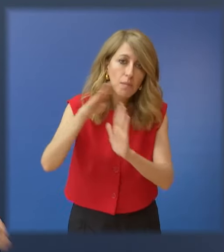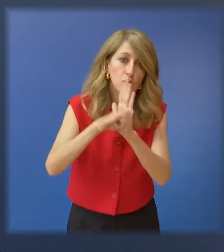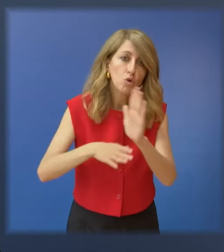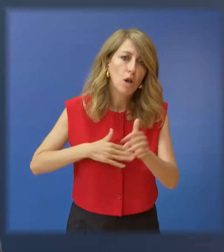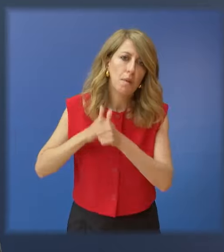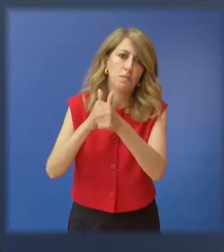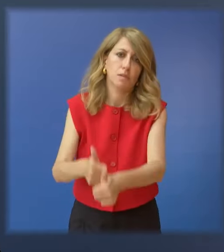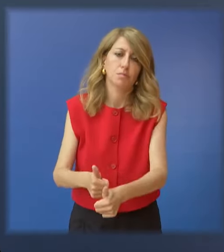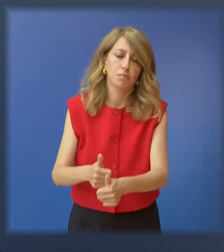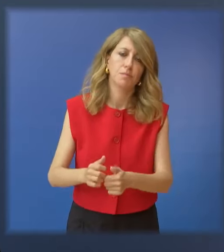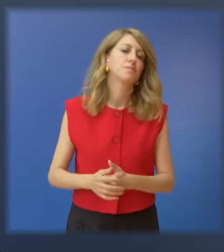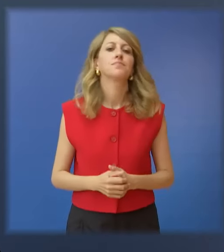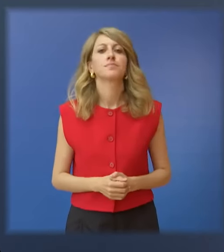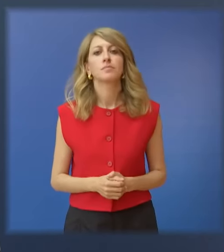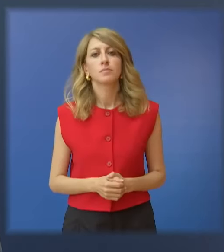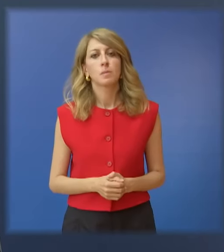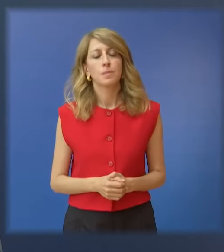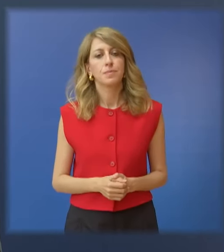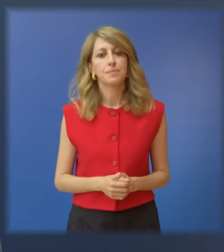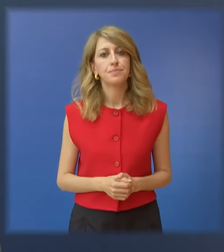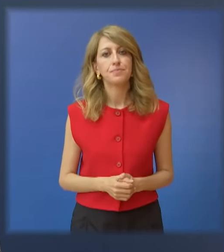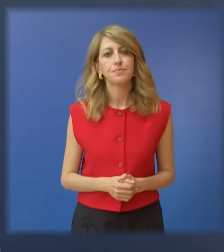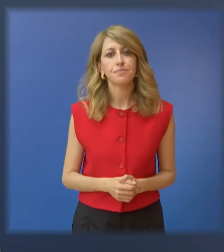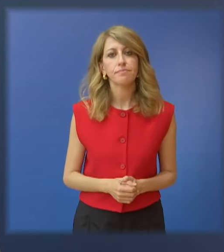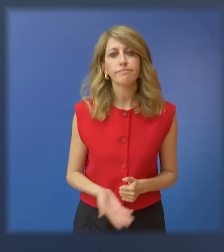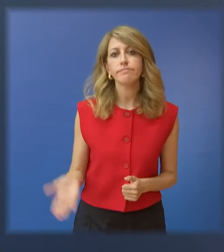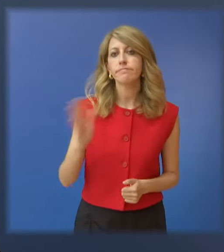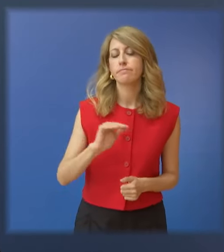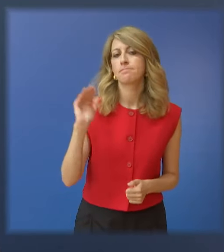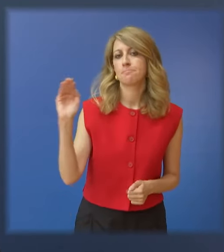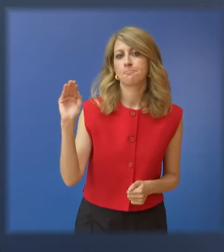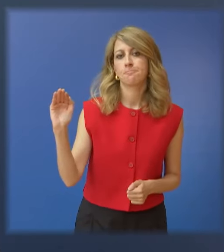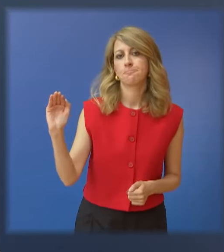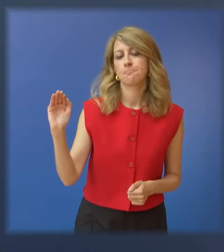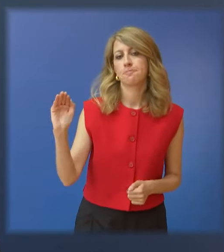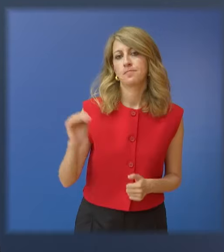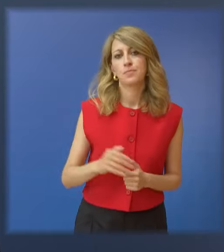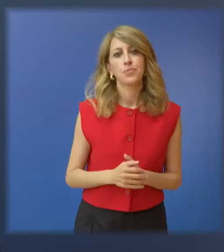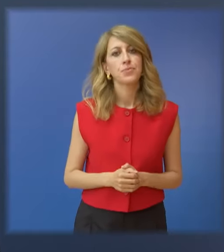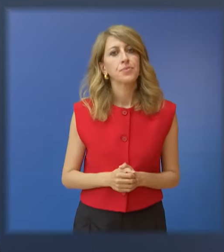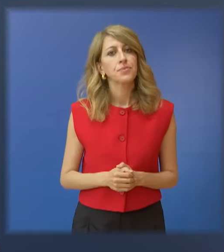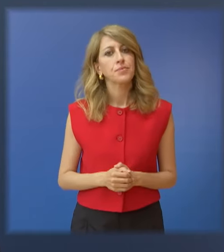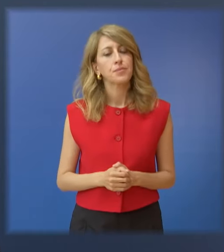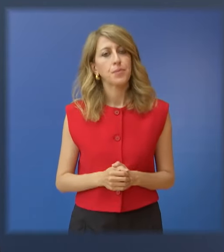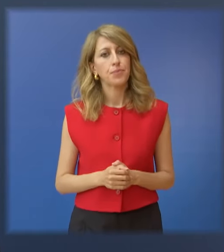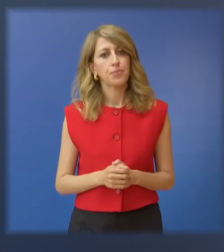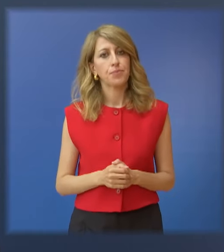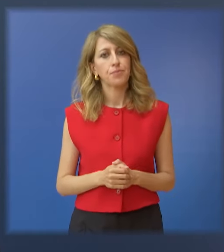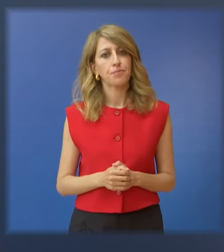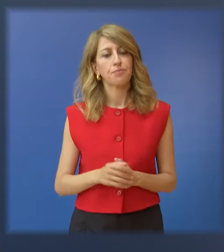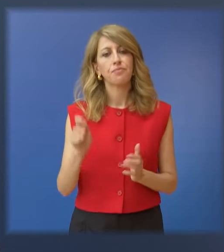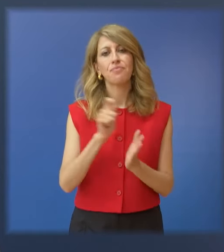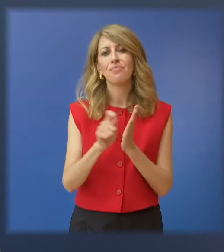λάτε ε κύριε εκπρόσωπε έχει λάβει το μαξίμου πρόσκληση για να παραστεί στη